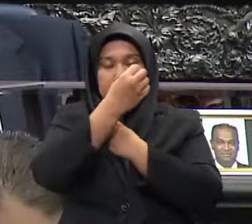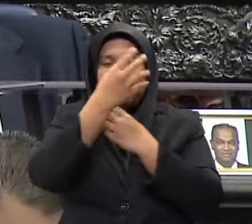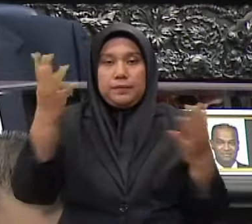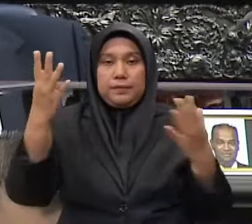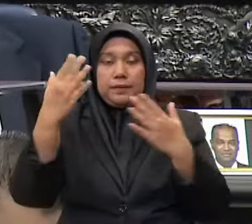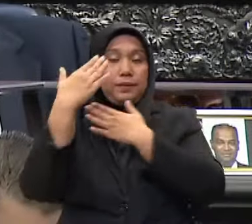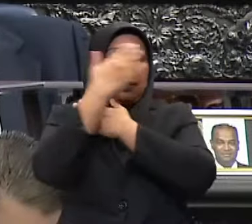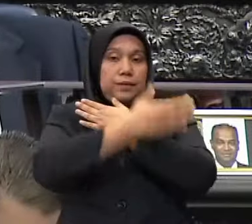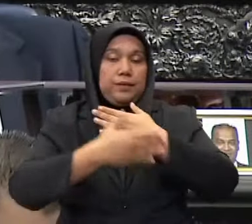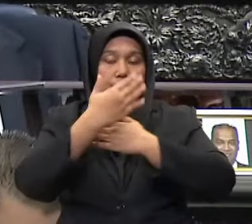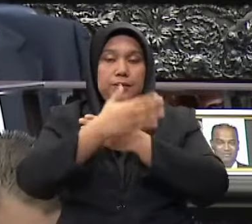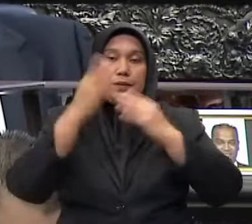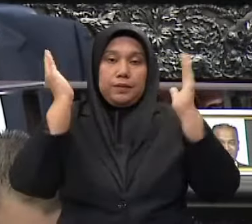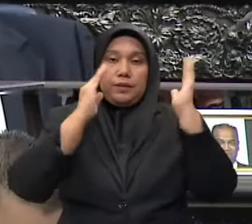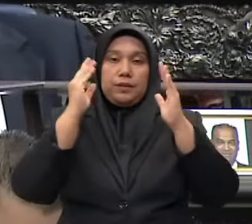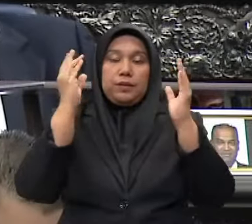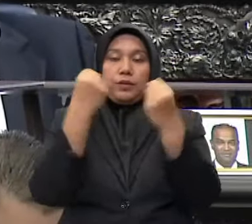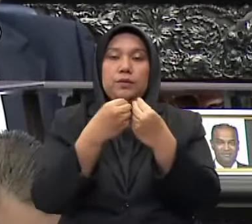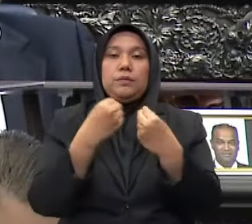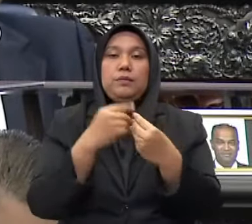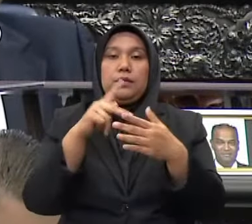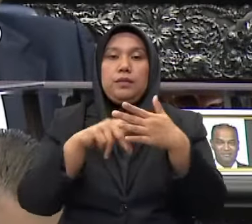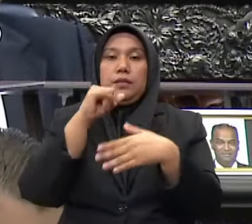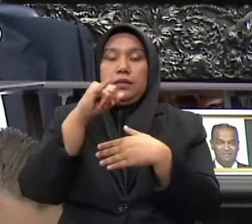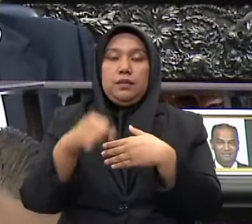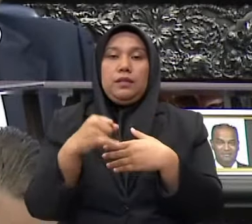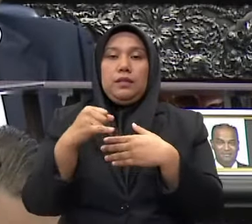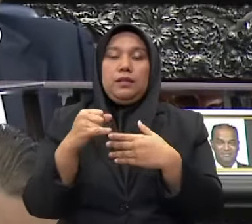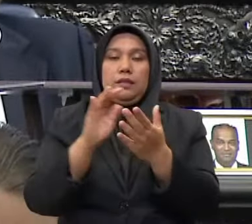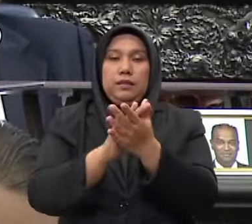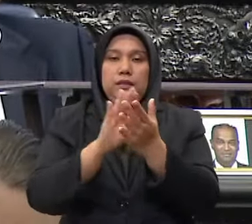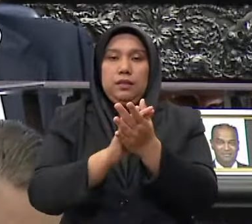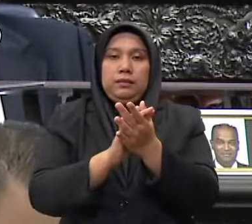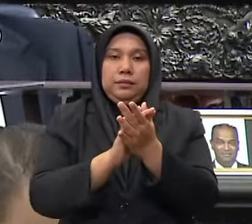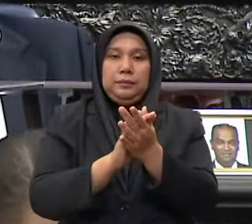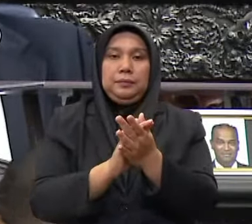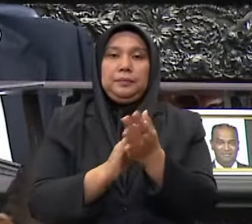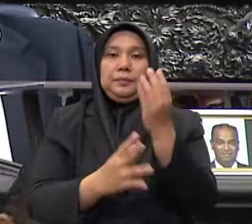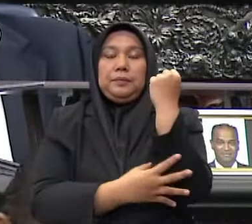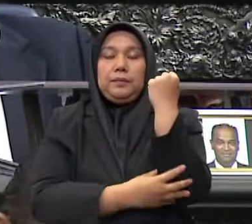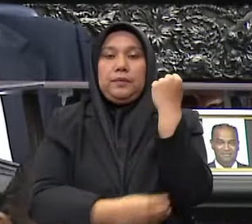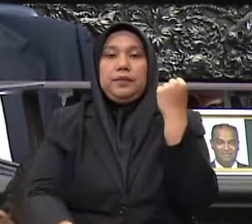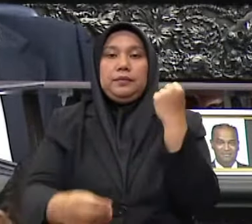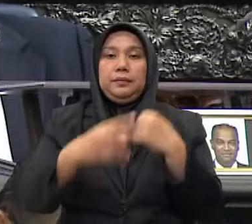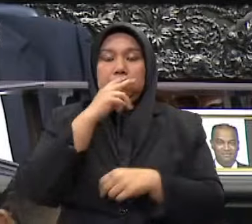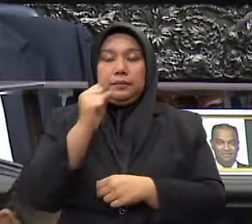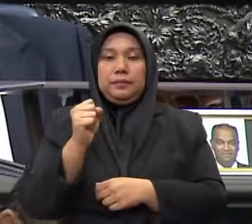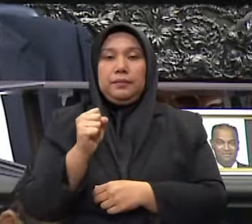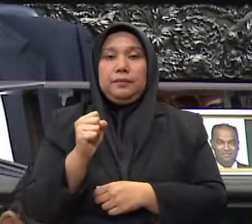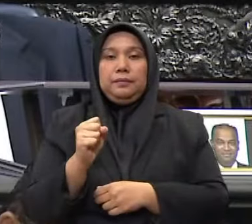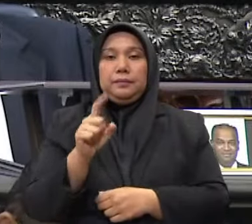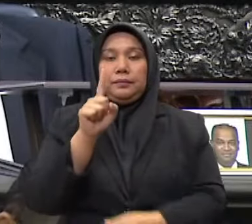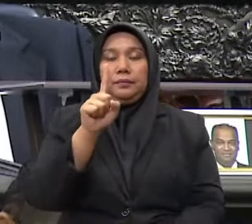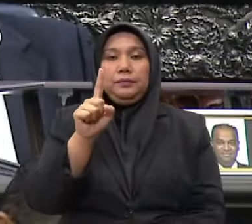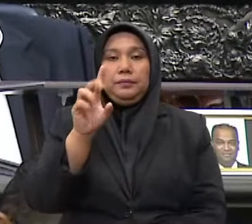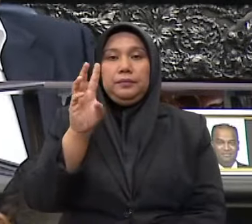di seluruh negara jumlah projek sekolah daif sejak tahun 2016 sehingga sekarang adalah